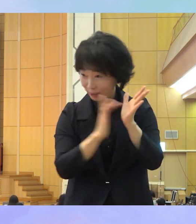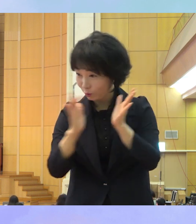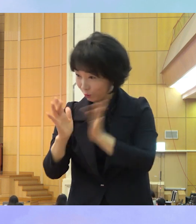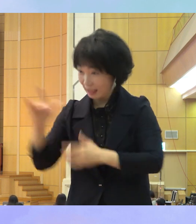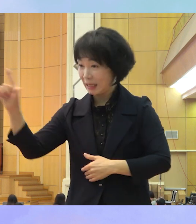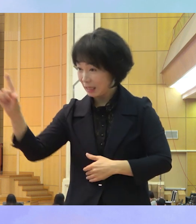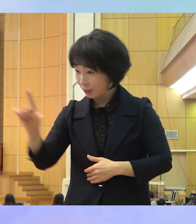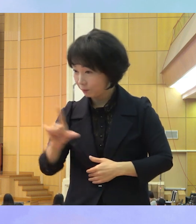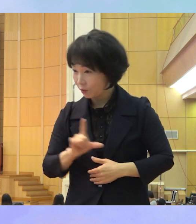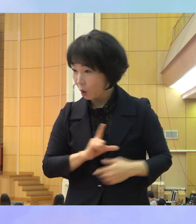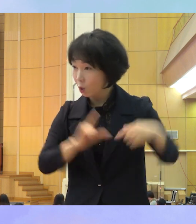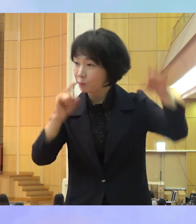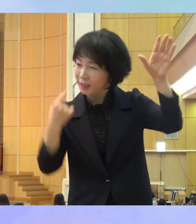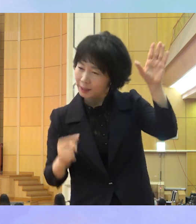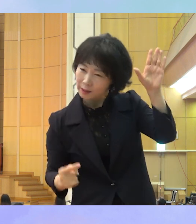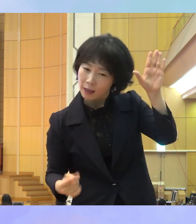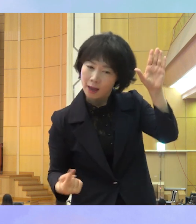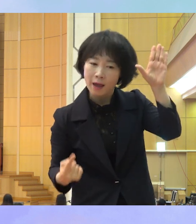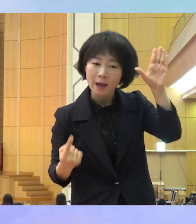찬송하네. 예수 이름